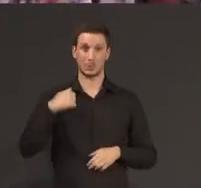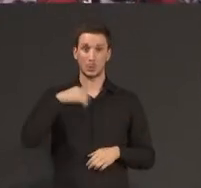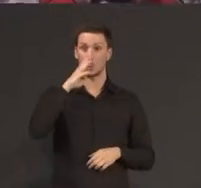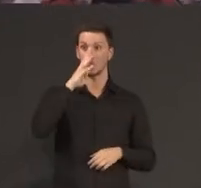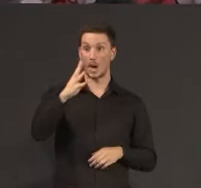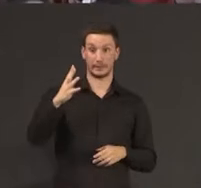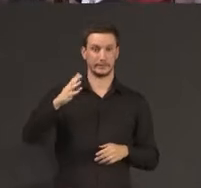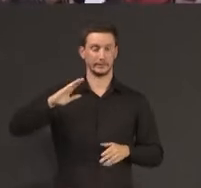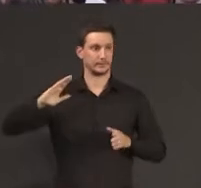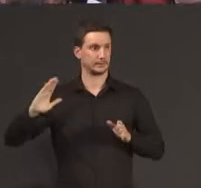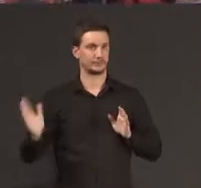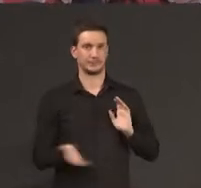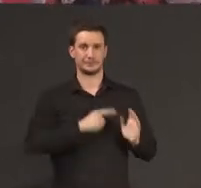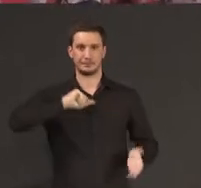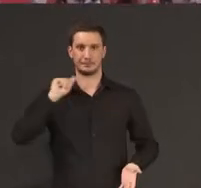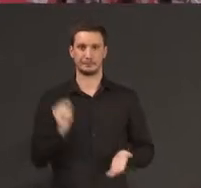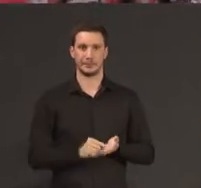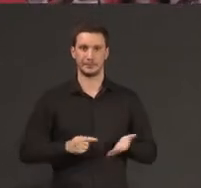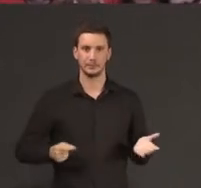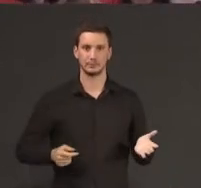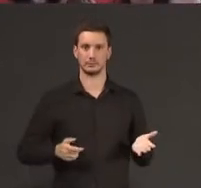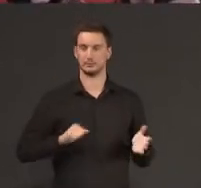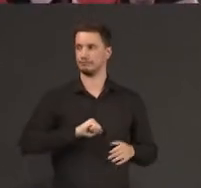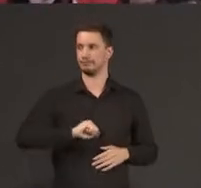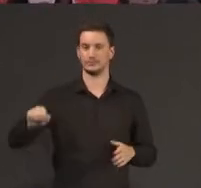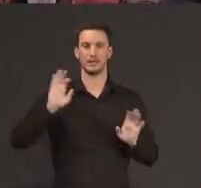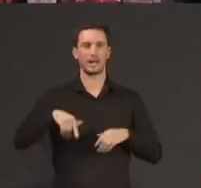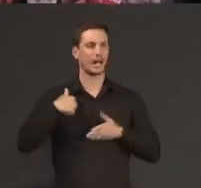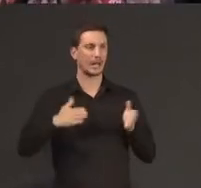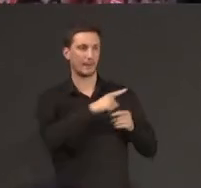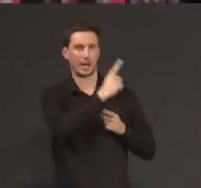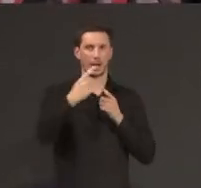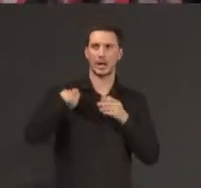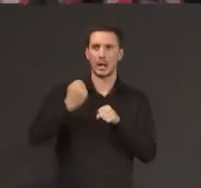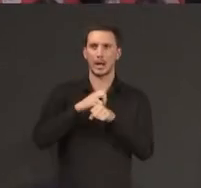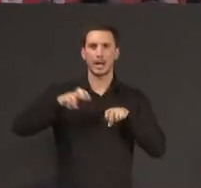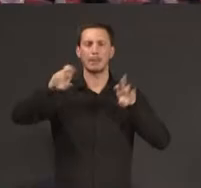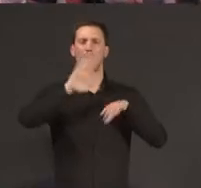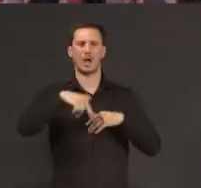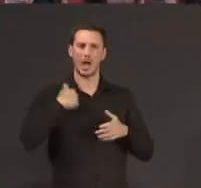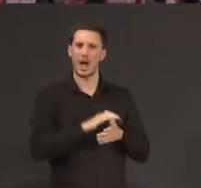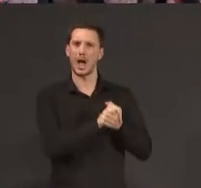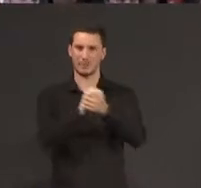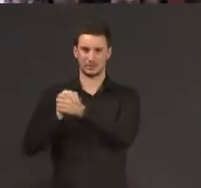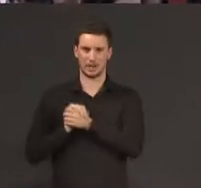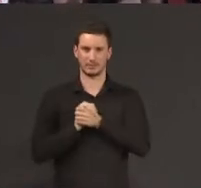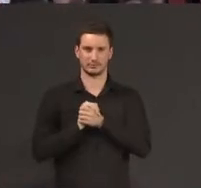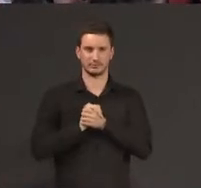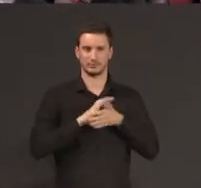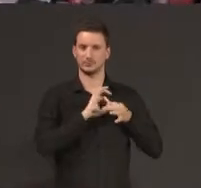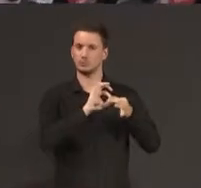passat volant, però estem convençuts que, indiferentment dels camins que seguim cada un dels presents, les amistats que hem fet són